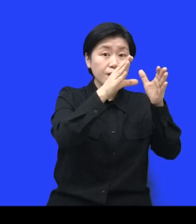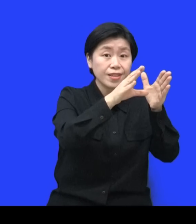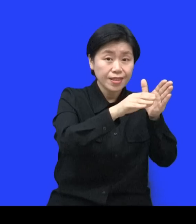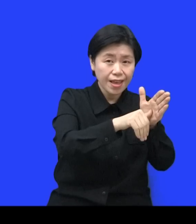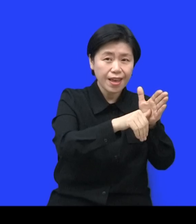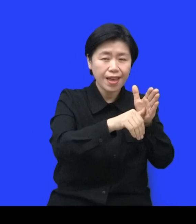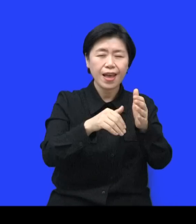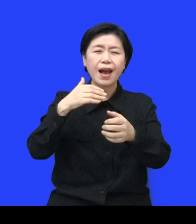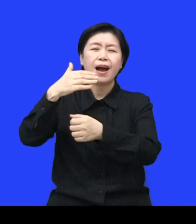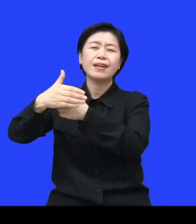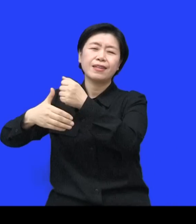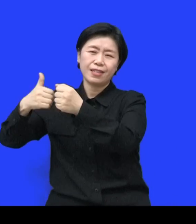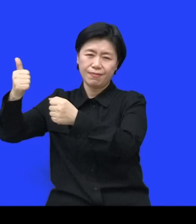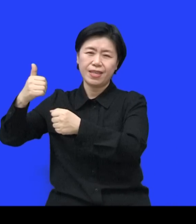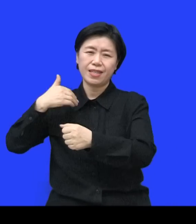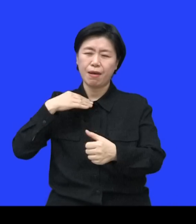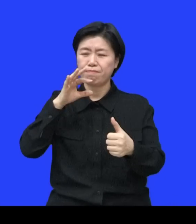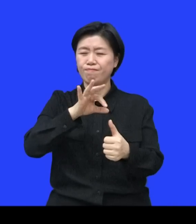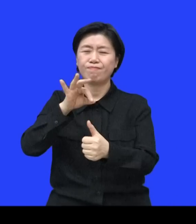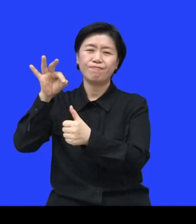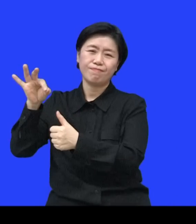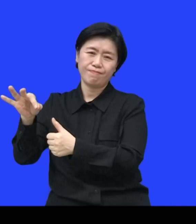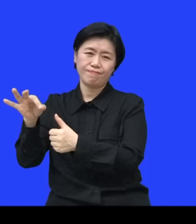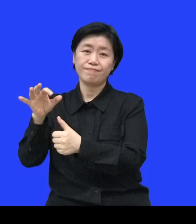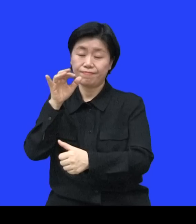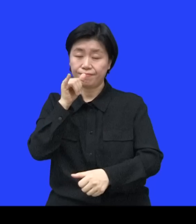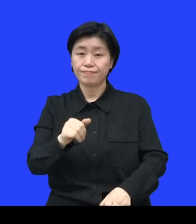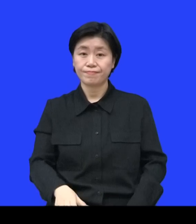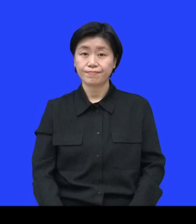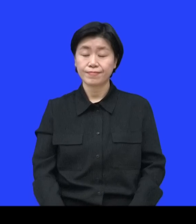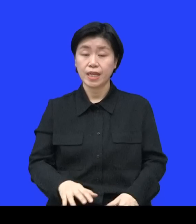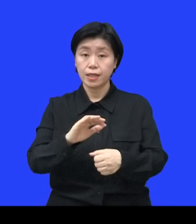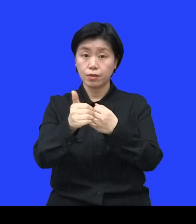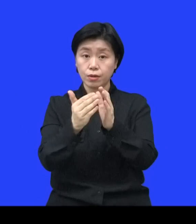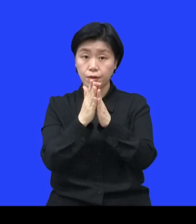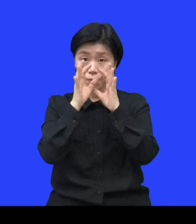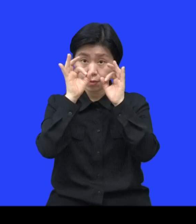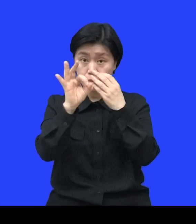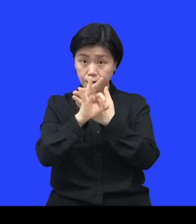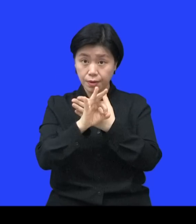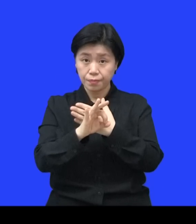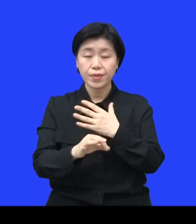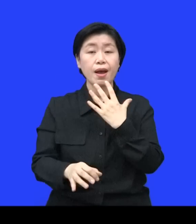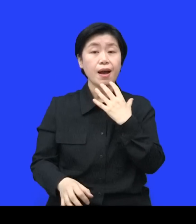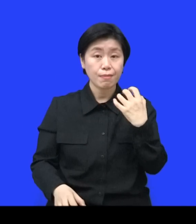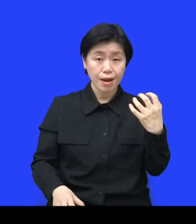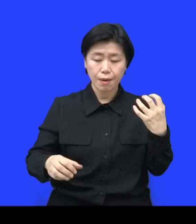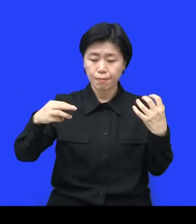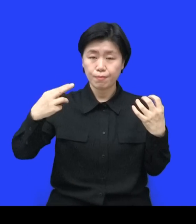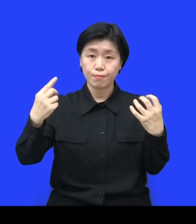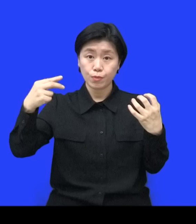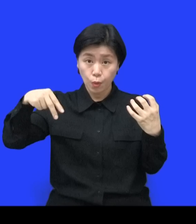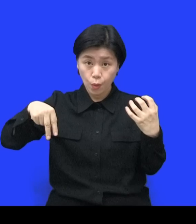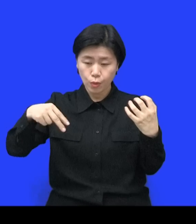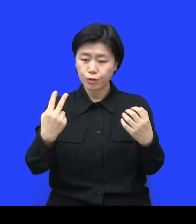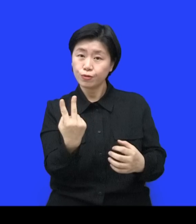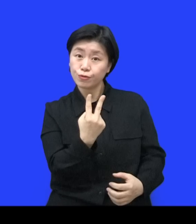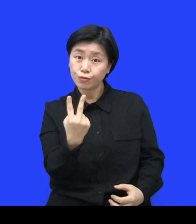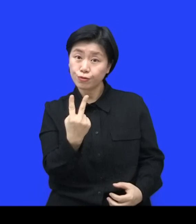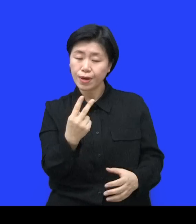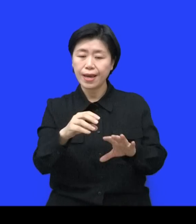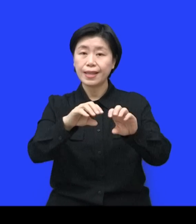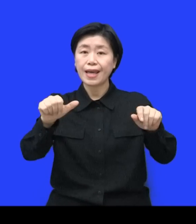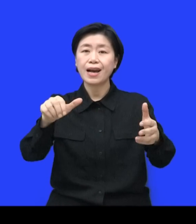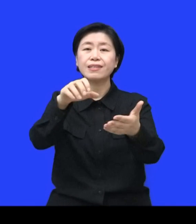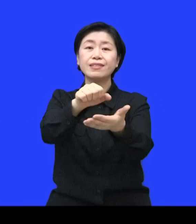네. 아브라함과 롯이 다투는 얘기가 나와요. 이제 네. 땅이 좁아가지고 예, 예. 내가 저하면 나는 우하고 이제 그 얘기가 있잖아요. 근데